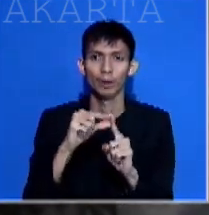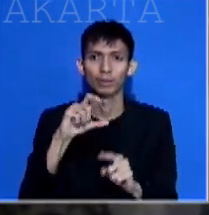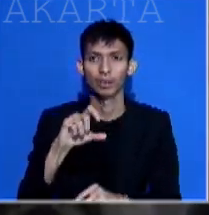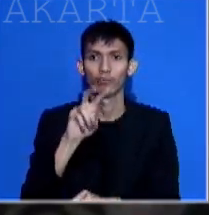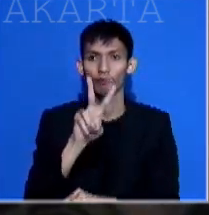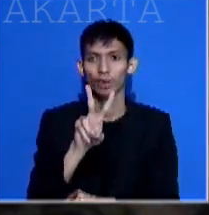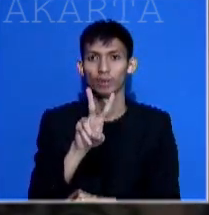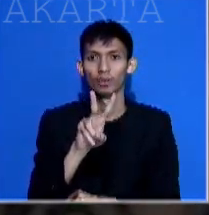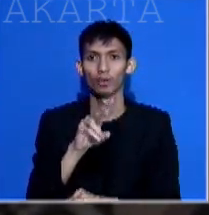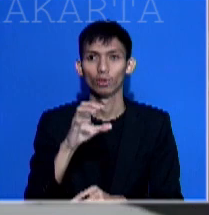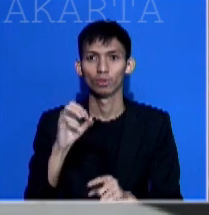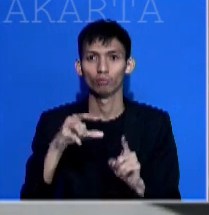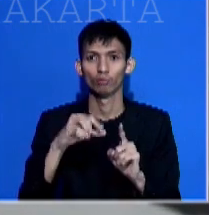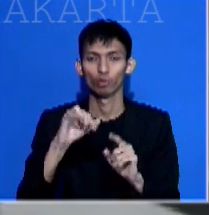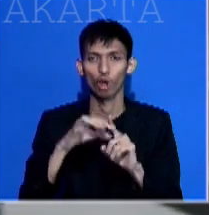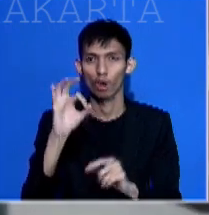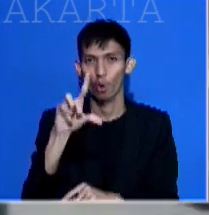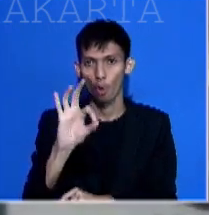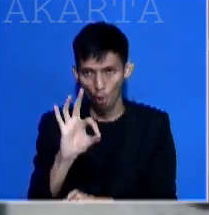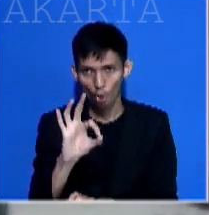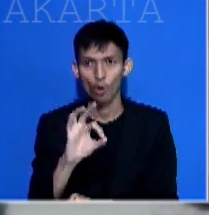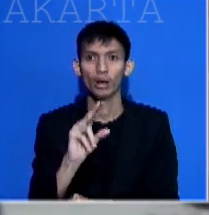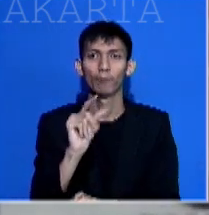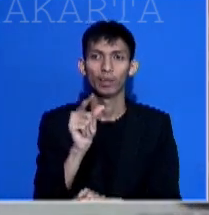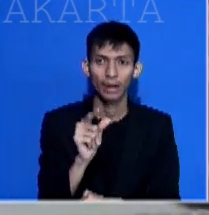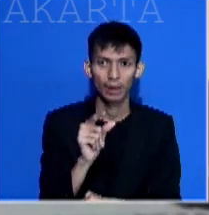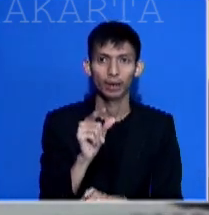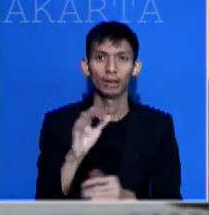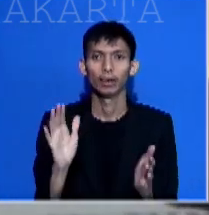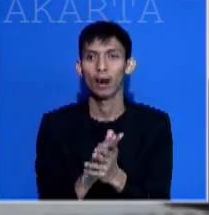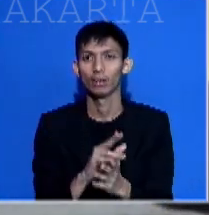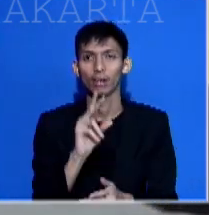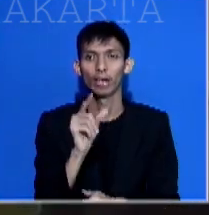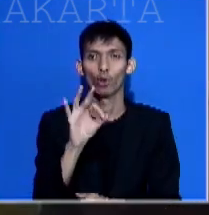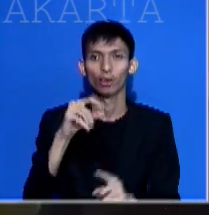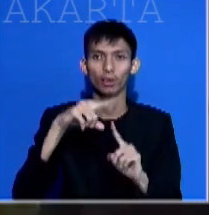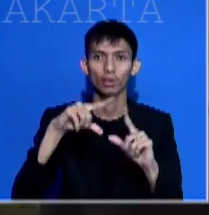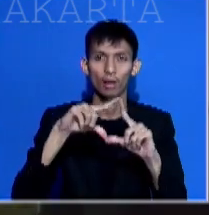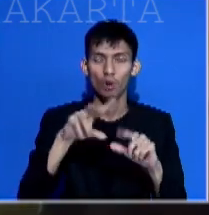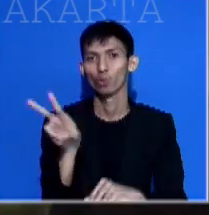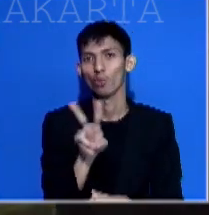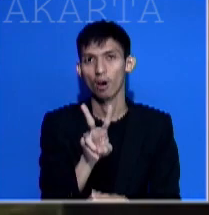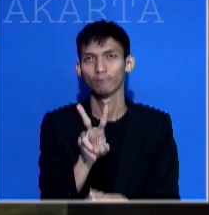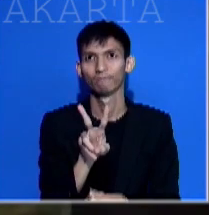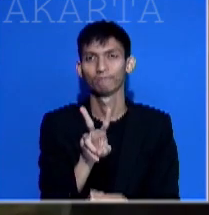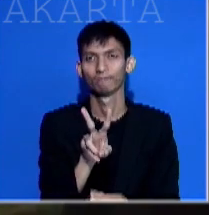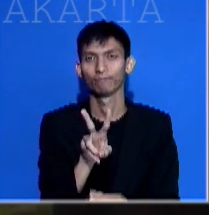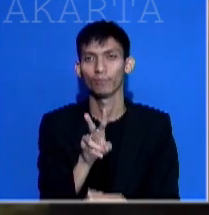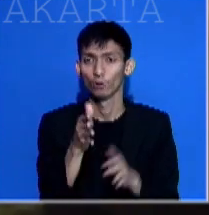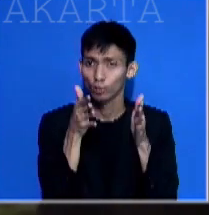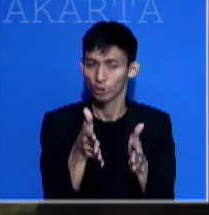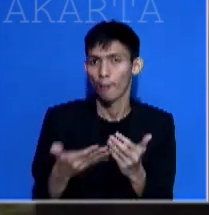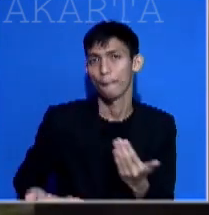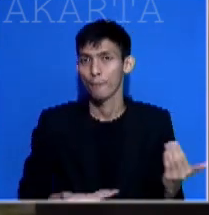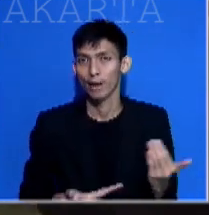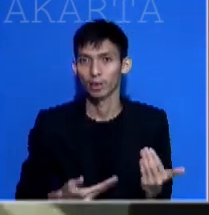polio, MR, dan imunisasi rotavirus yang diberikan dalam bentuk tetes untuk bayi usia 2 hingga 4 bulan. Menurut Sutarti,